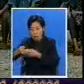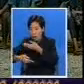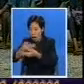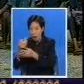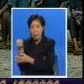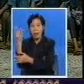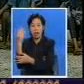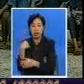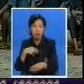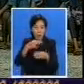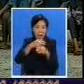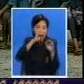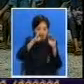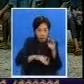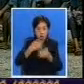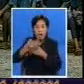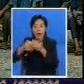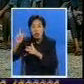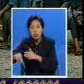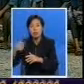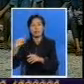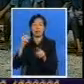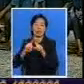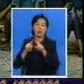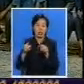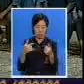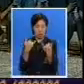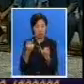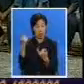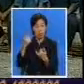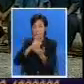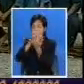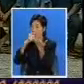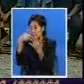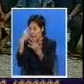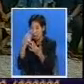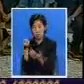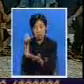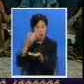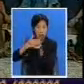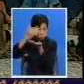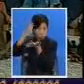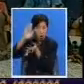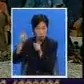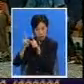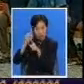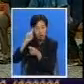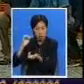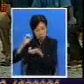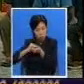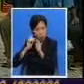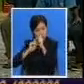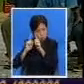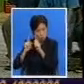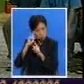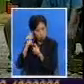แล้วก็ในแง่ของความร่วมมือกับประเทศที่ส่งออกข้าวด้วยกันก็มีการพูดคุยแล้วก็พยายามระมัดระวังนะ ครับ ไม่ให้มี